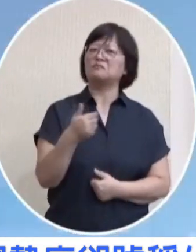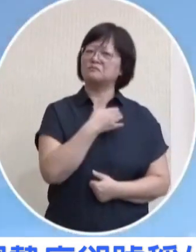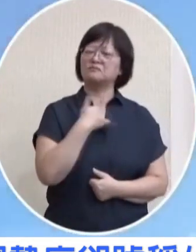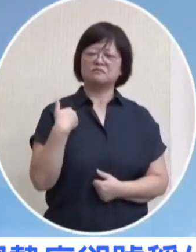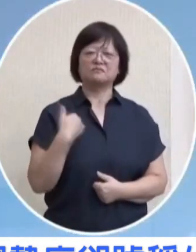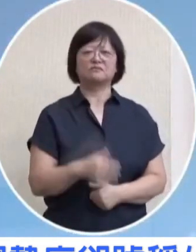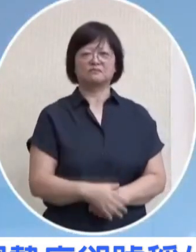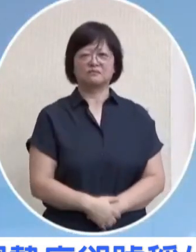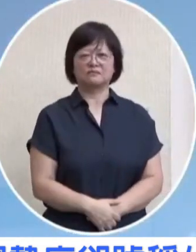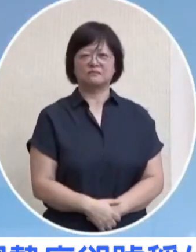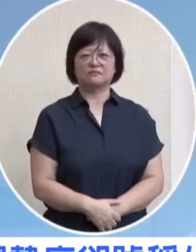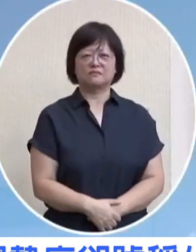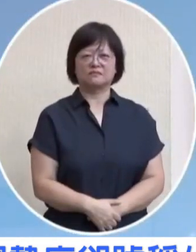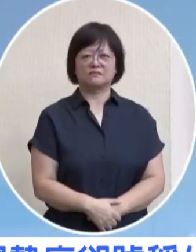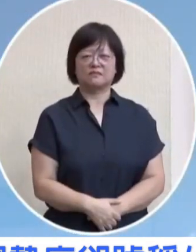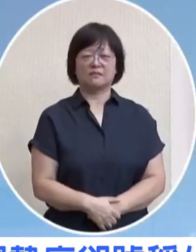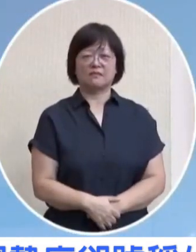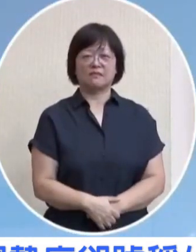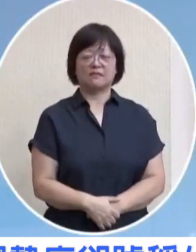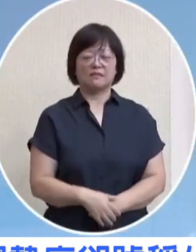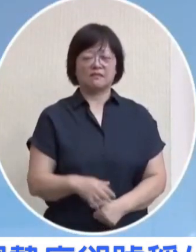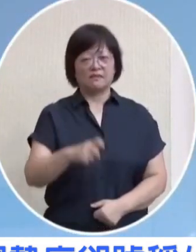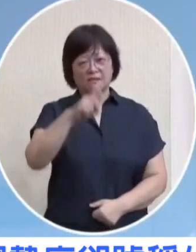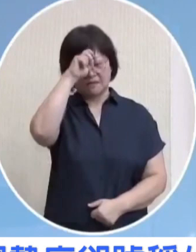为了孩子的明天，